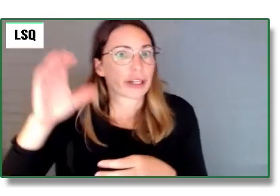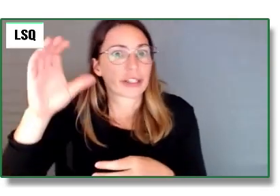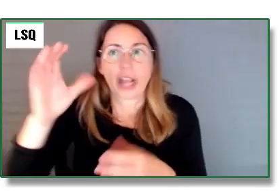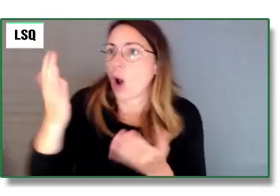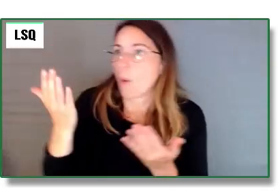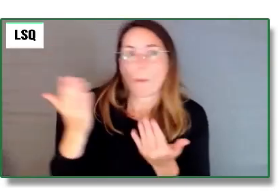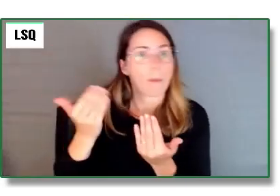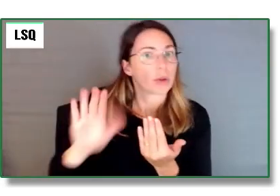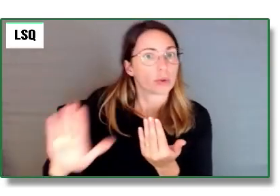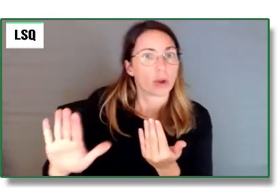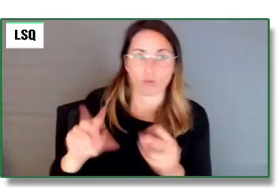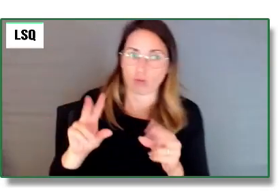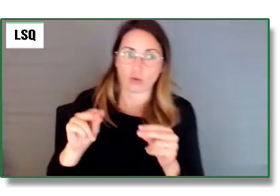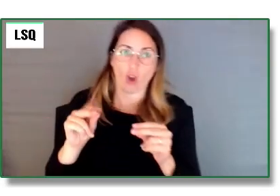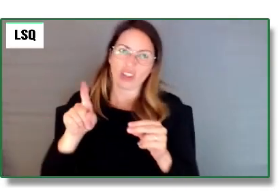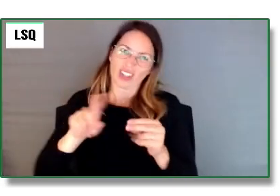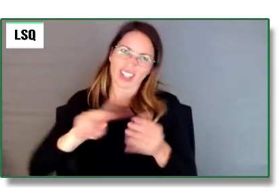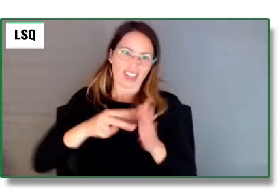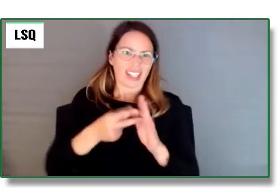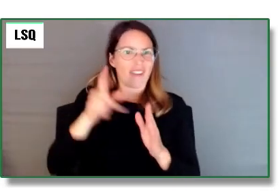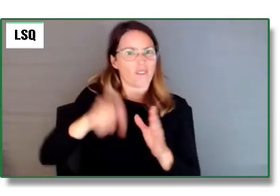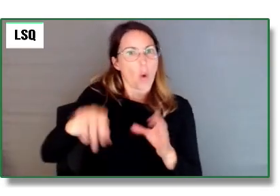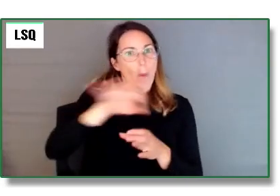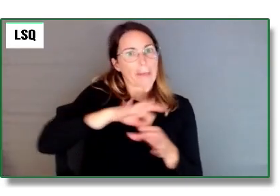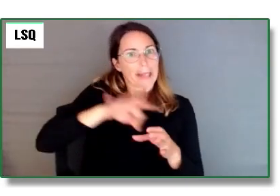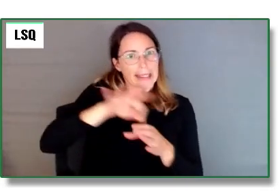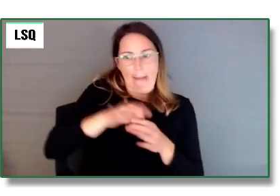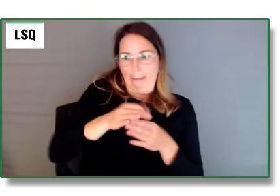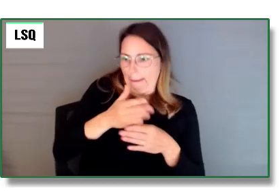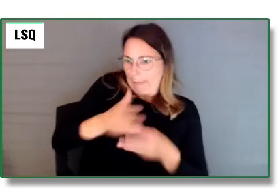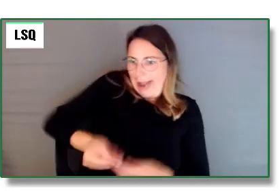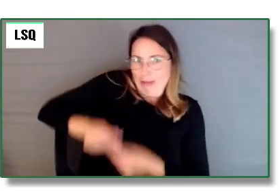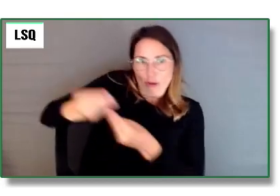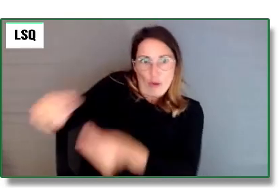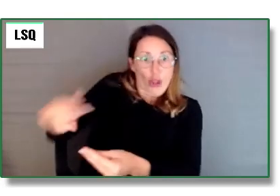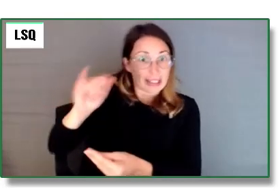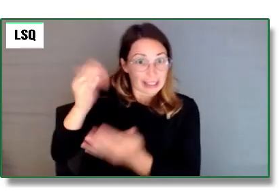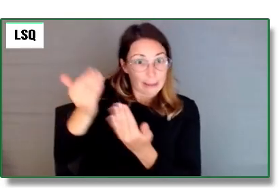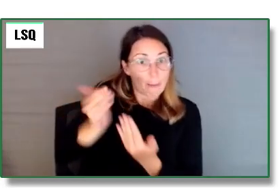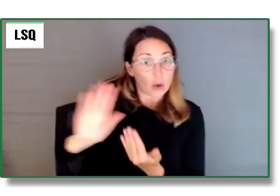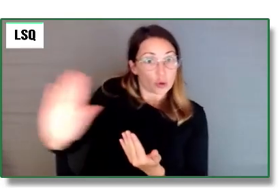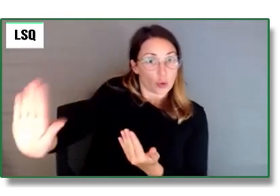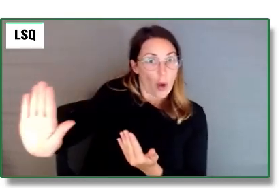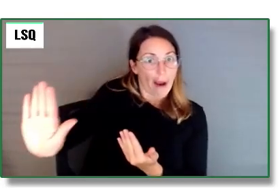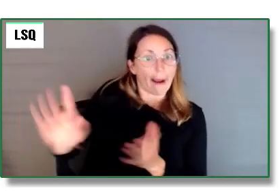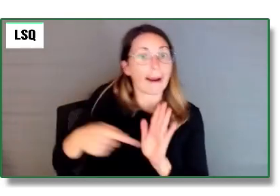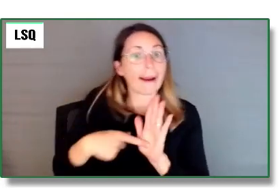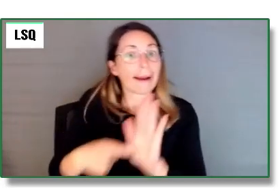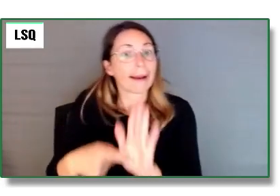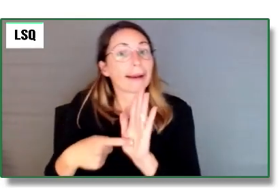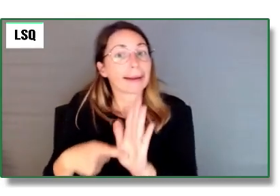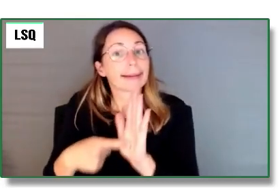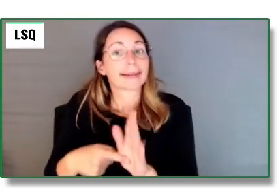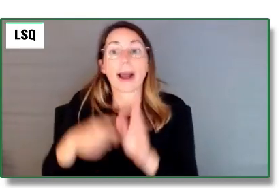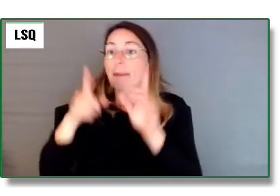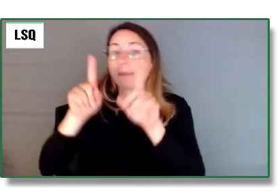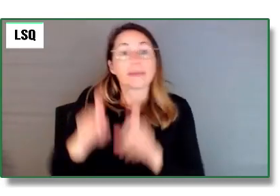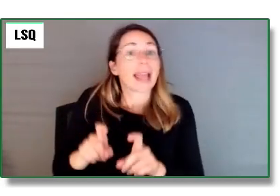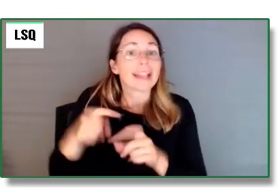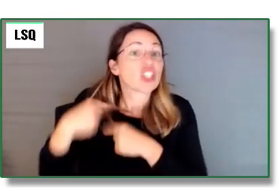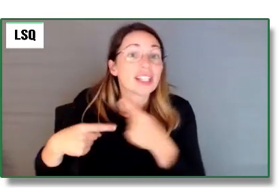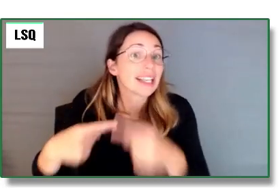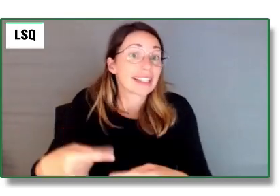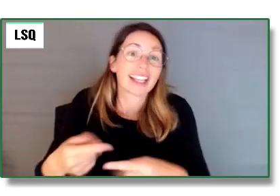médicament au patient lorsqu'il est déterminé que c'est ce dont il a besoin, grâce, par exemple, à un test génétique. Ou encore, considérer la plupart des